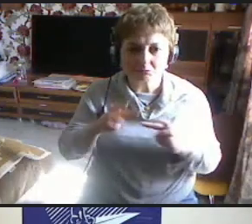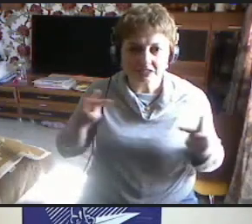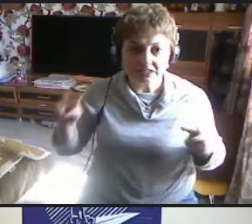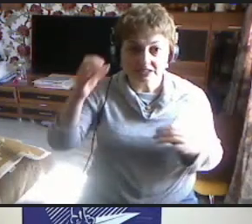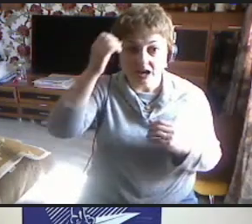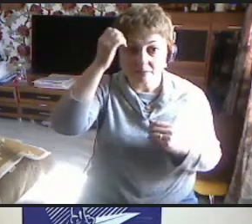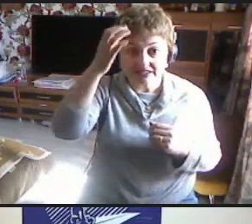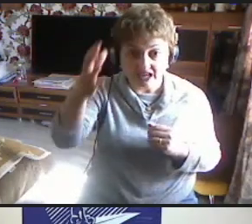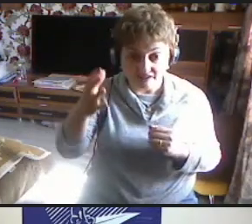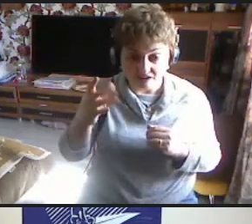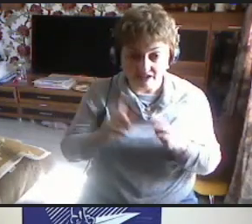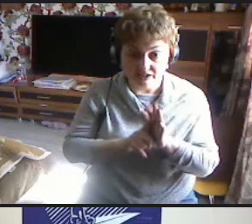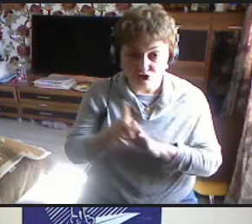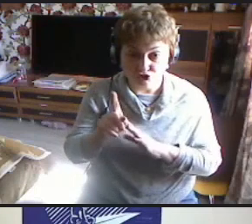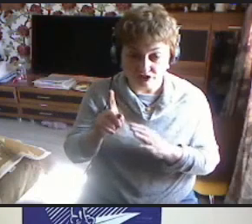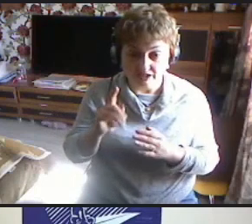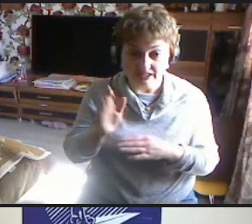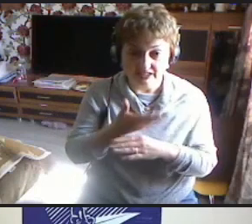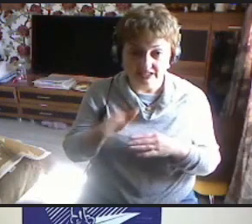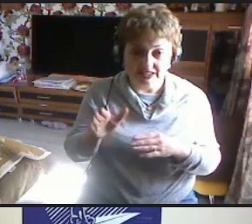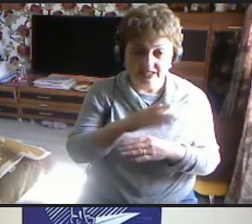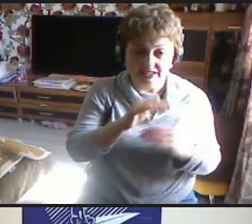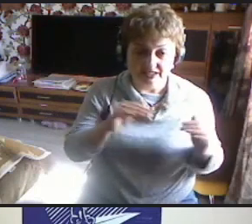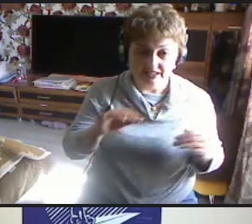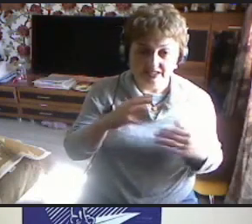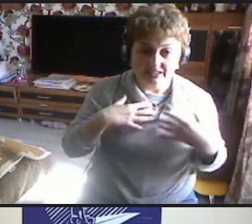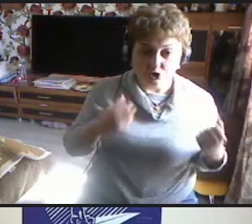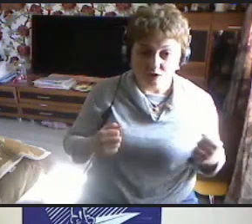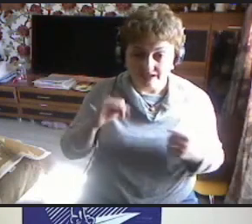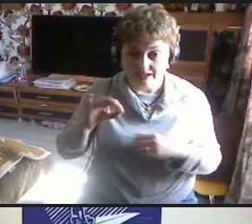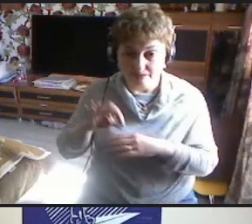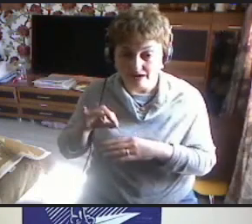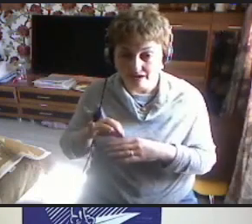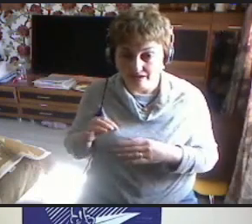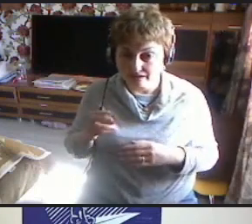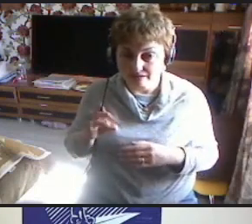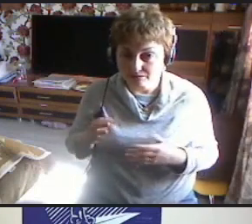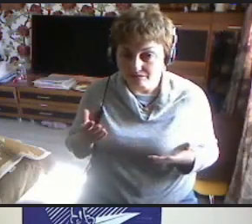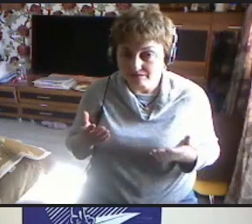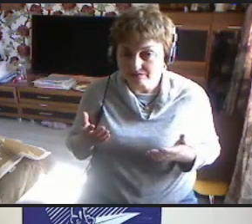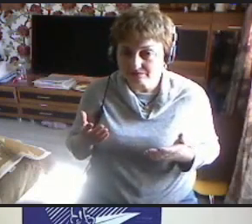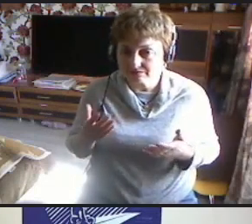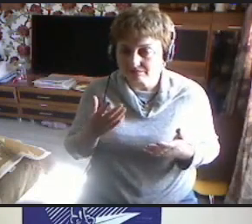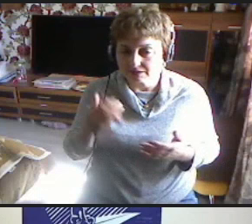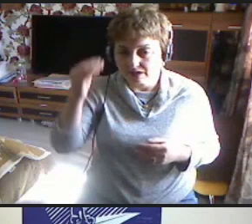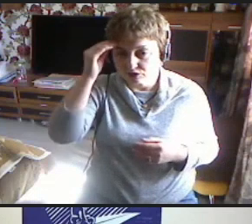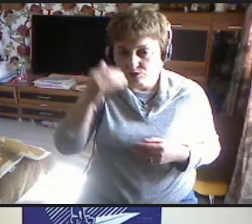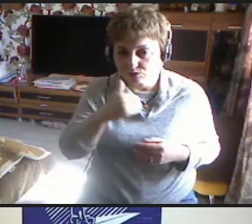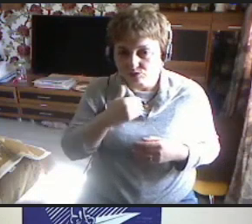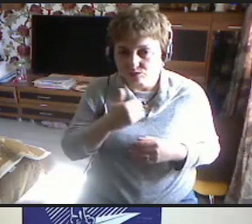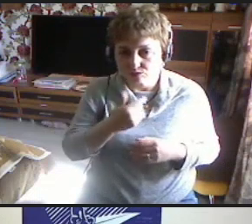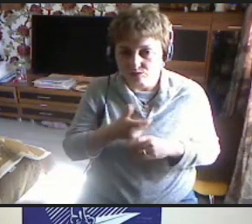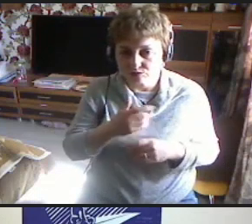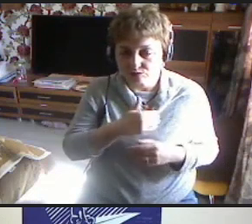начинает делить детей на здоровых и больных, то тут тоже, кажется, очень хочется